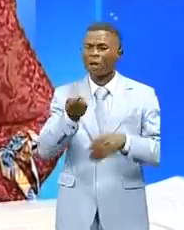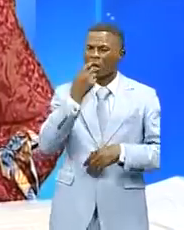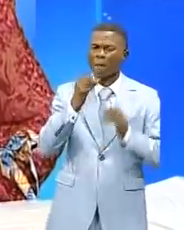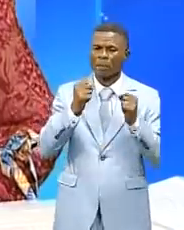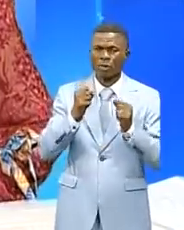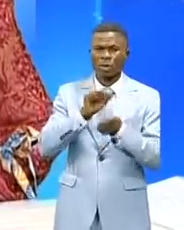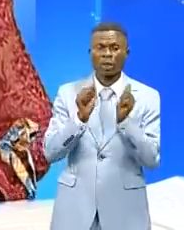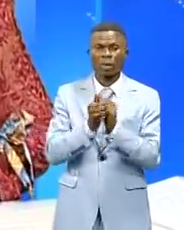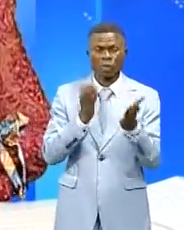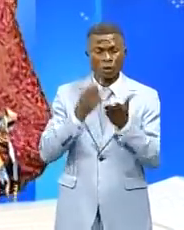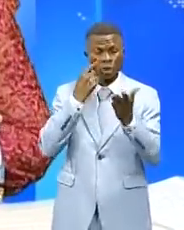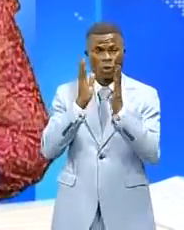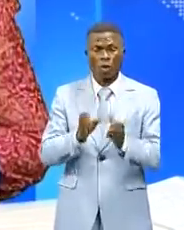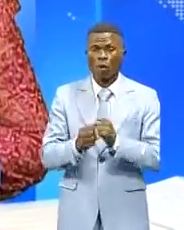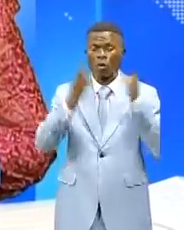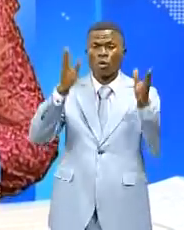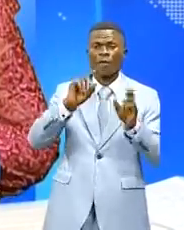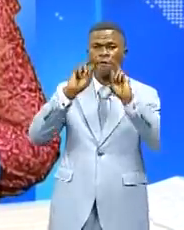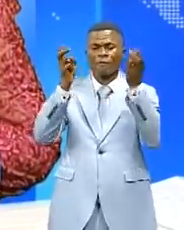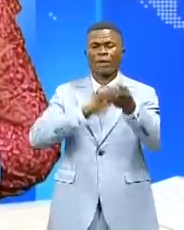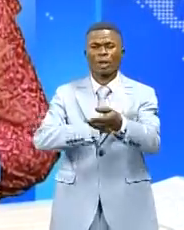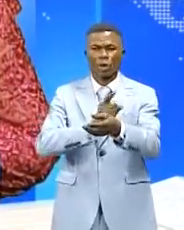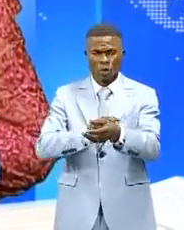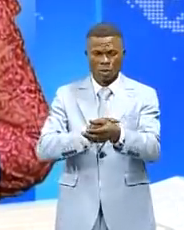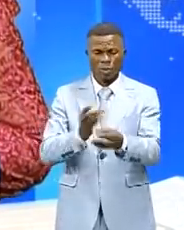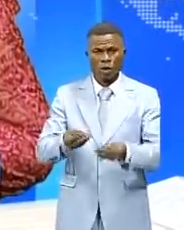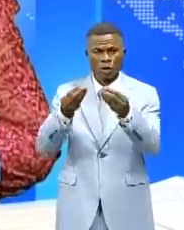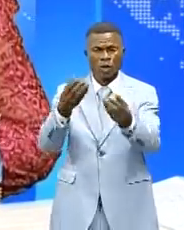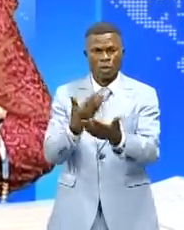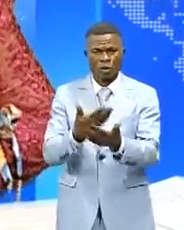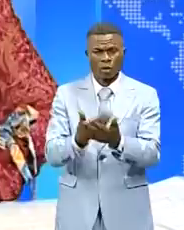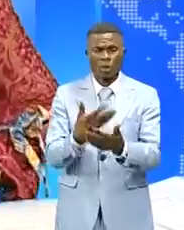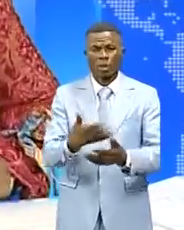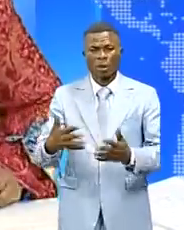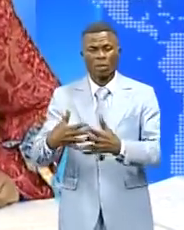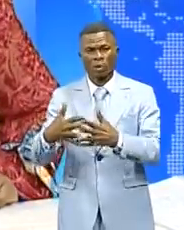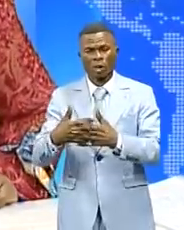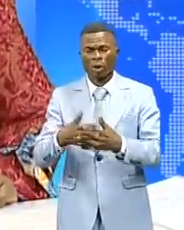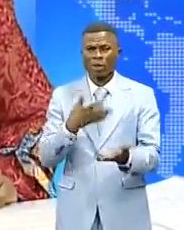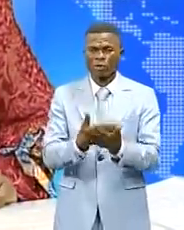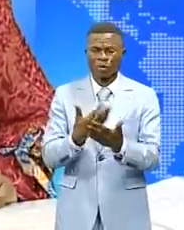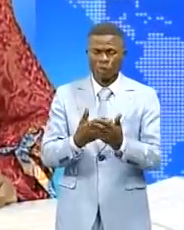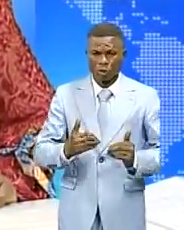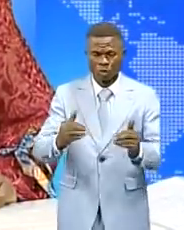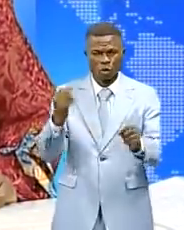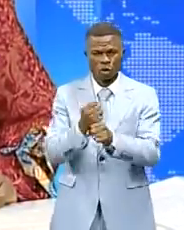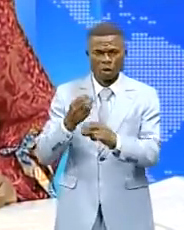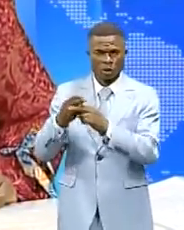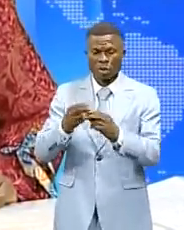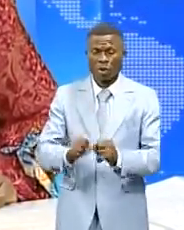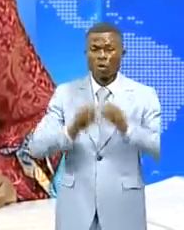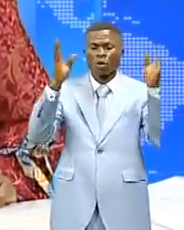l'observatoire volcanique de goma a été doté urgemment d'équipements adéquats pour la poursuite de la surveillance du volcan